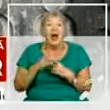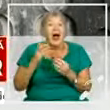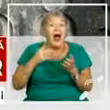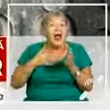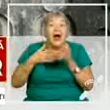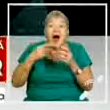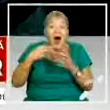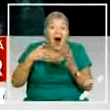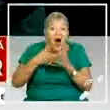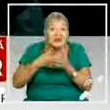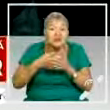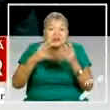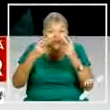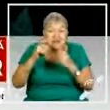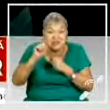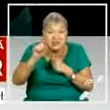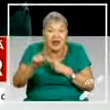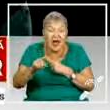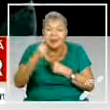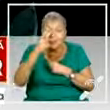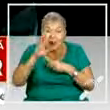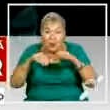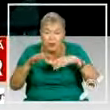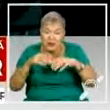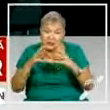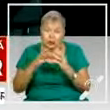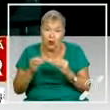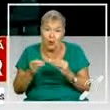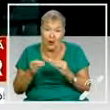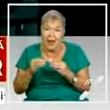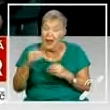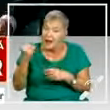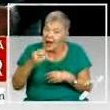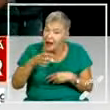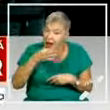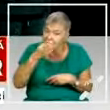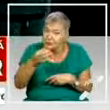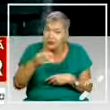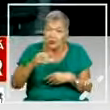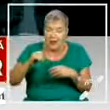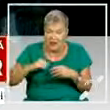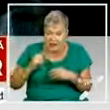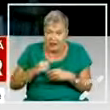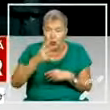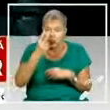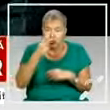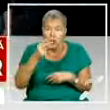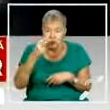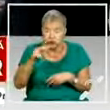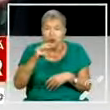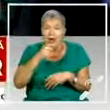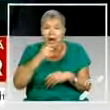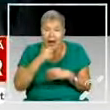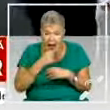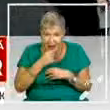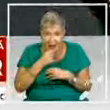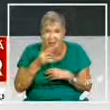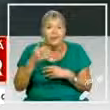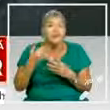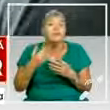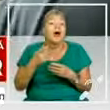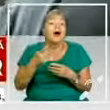în vizită a ajuns și premierul Marcel Ciolacu, care spunea că tânărul de 22 de ani, iată, pompierul de